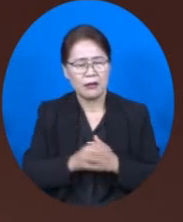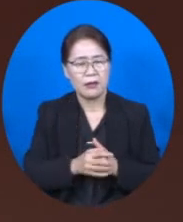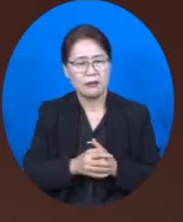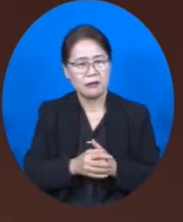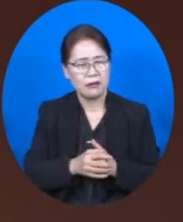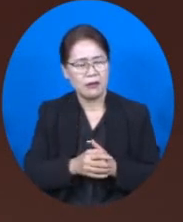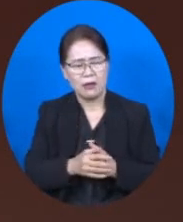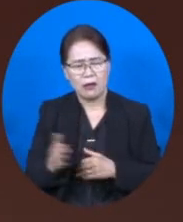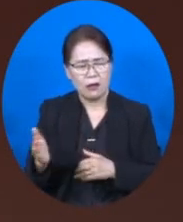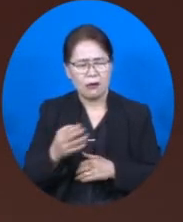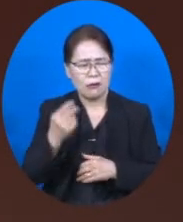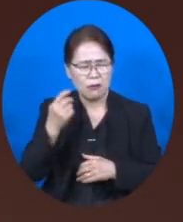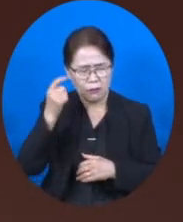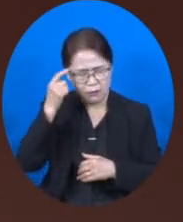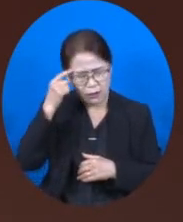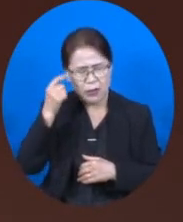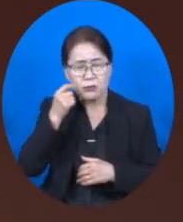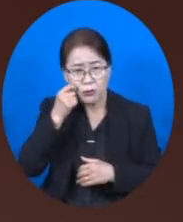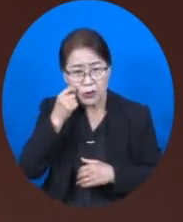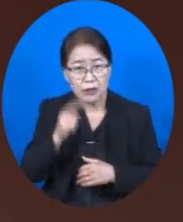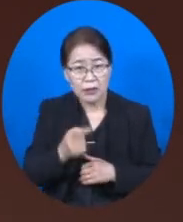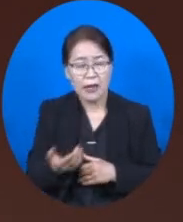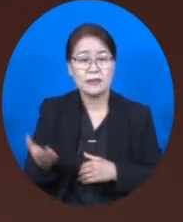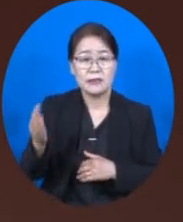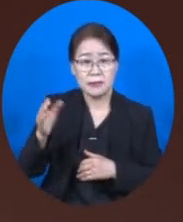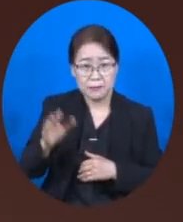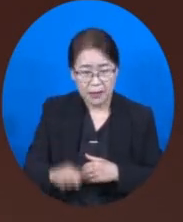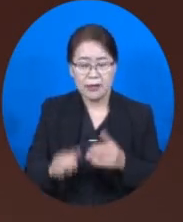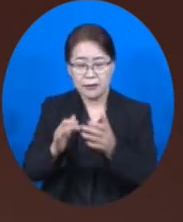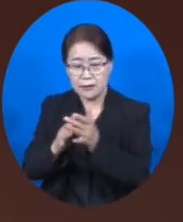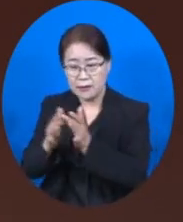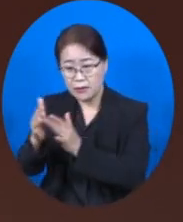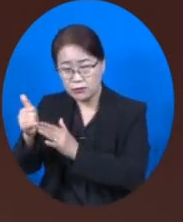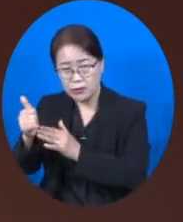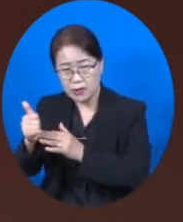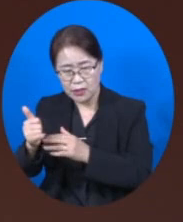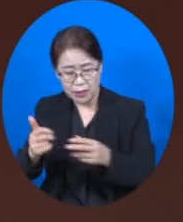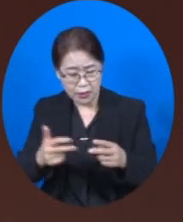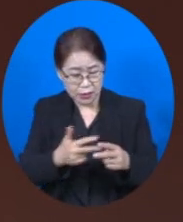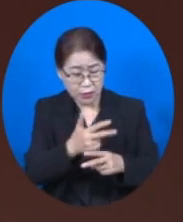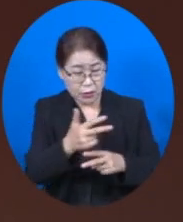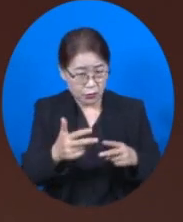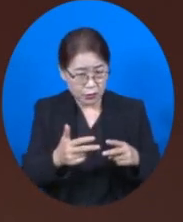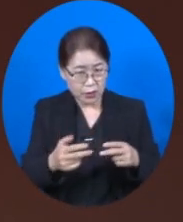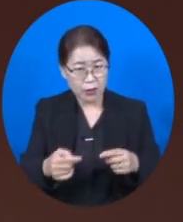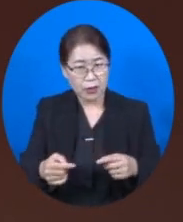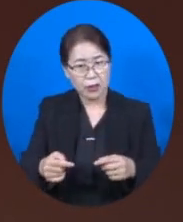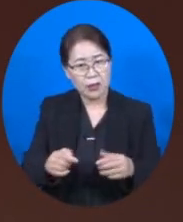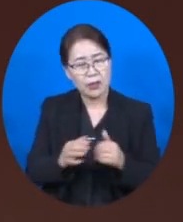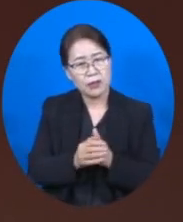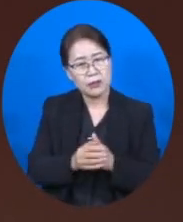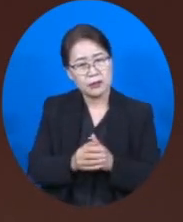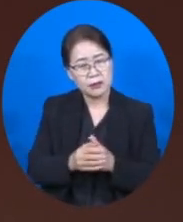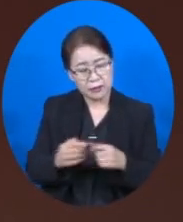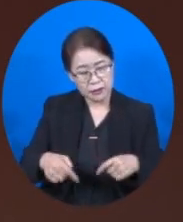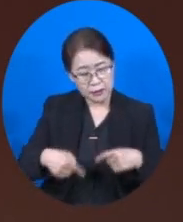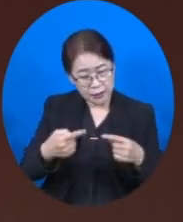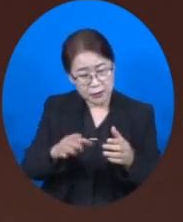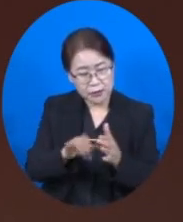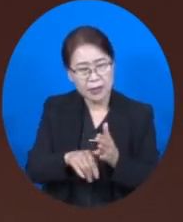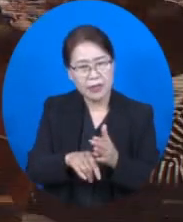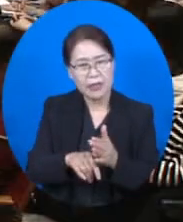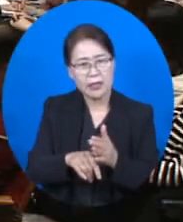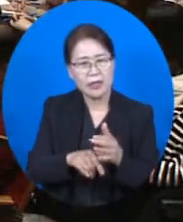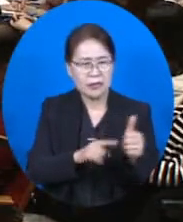아무도 생각한 적이 없어요 그런데 예수님께서 여리고를 방문하신 그 날에 삭개오 한